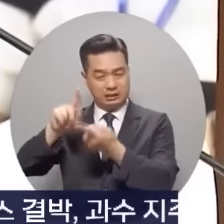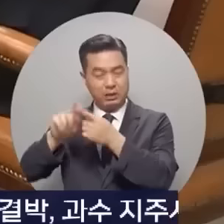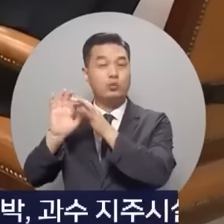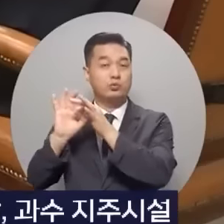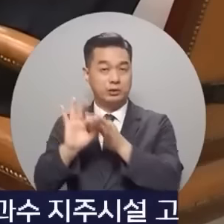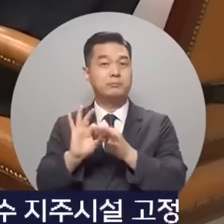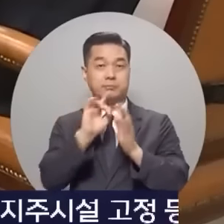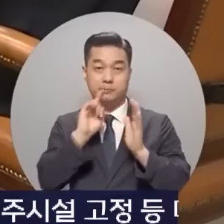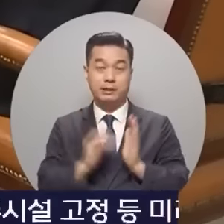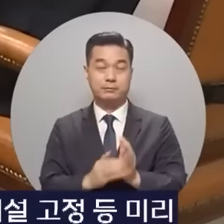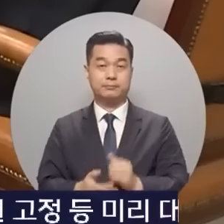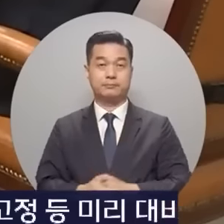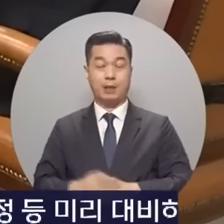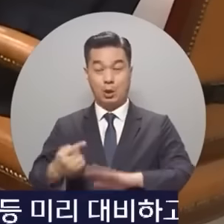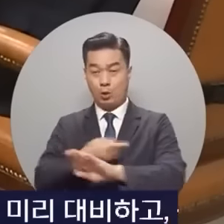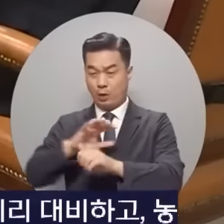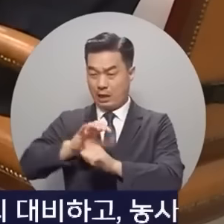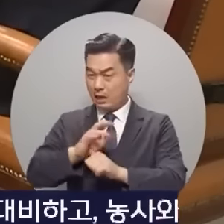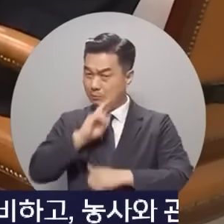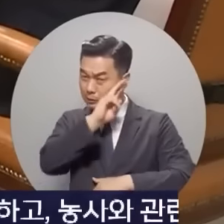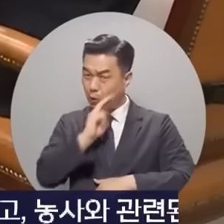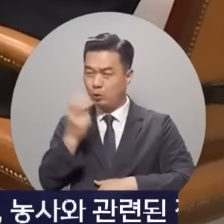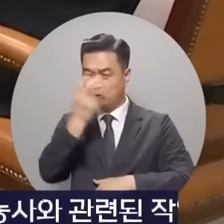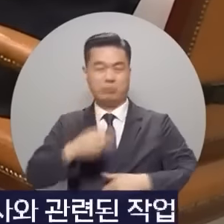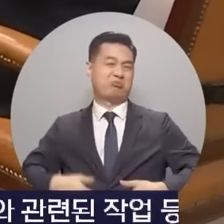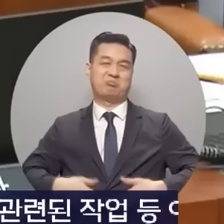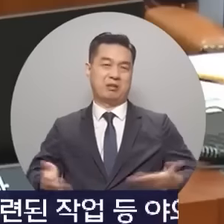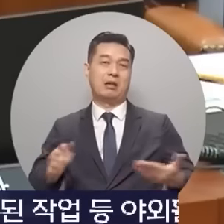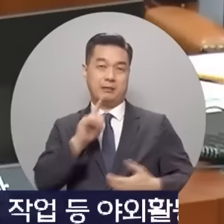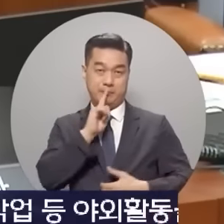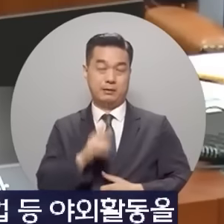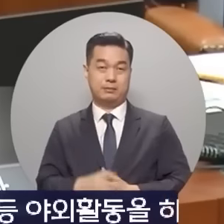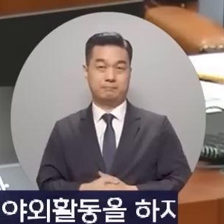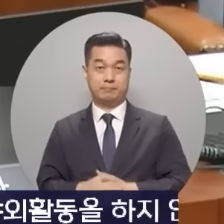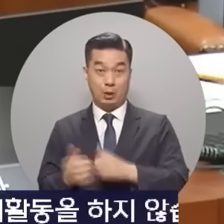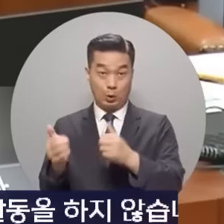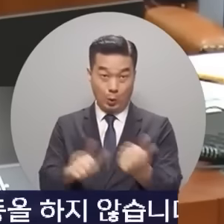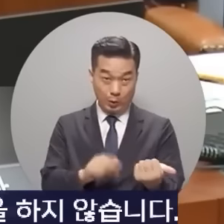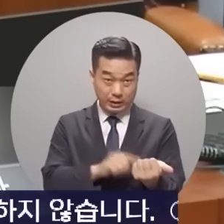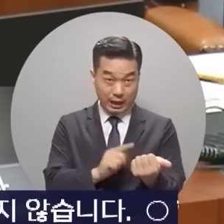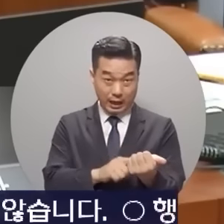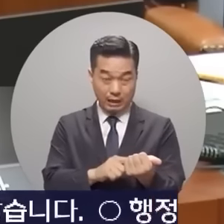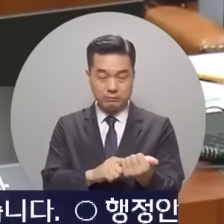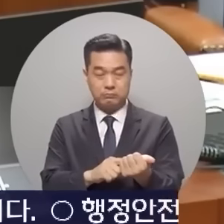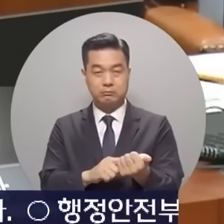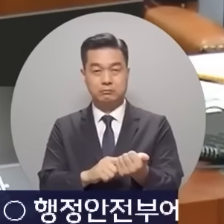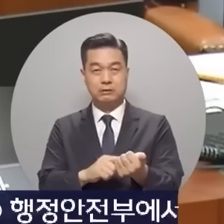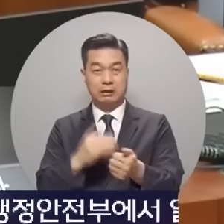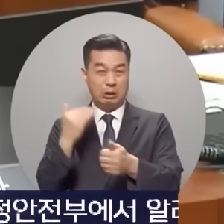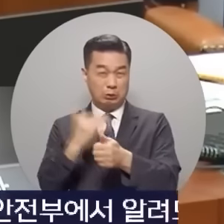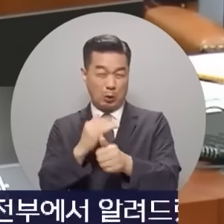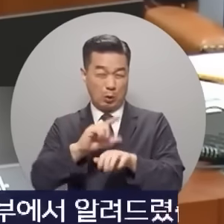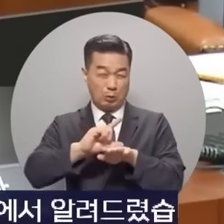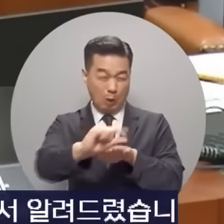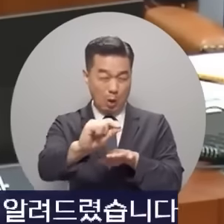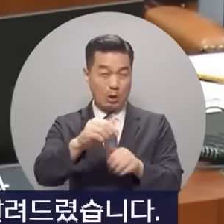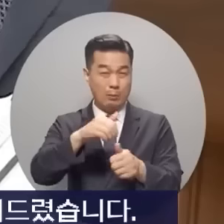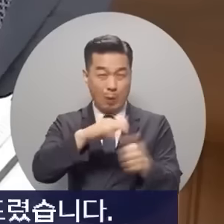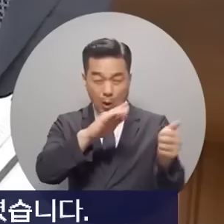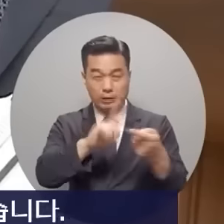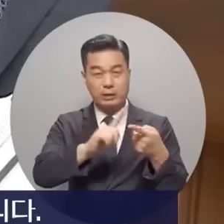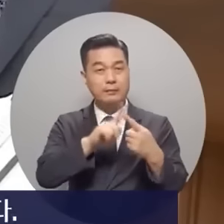유지했습니다. 외압 의혹을 조사하지 않겠다는 겁니다. 고인에 대한 좌천성 인사가 논의됐다는 의혹도